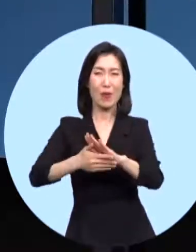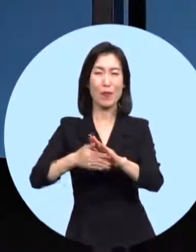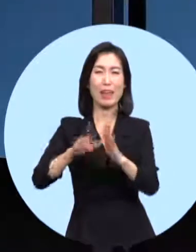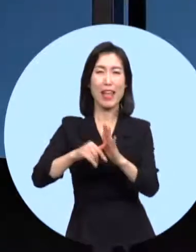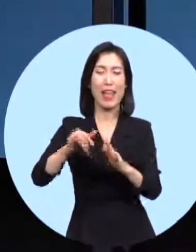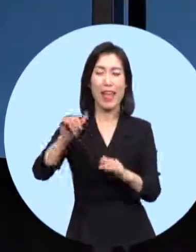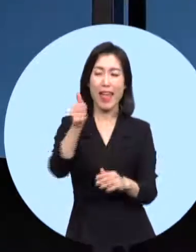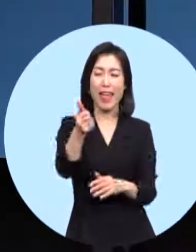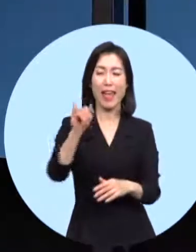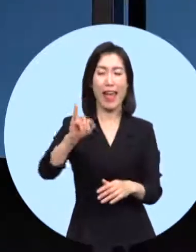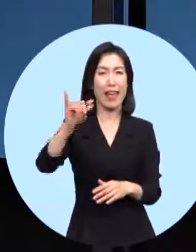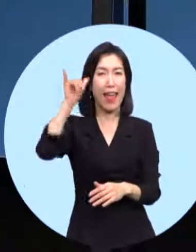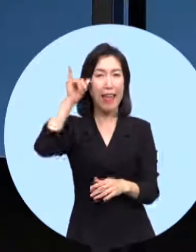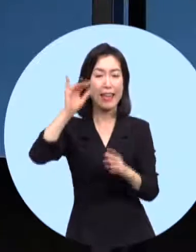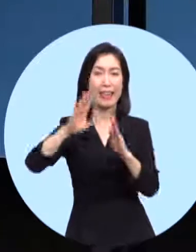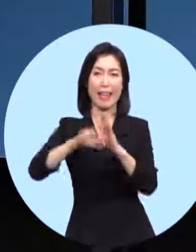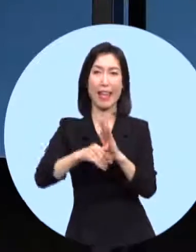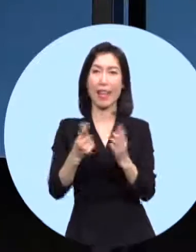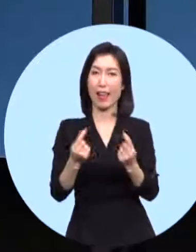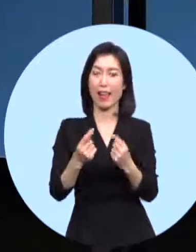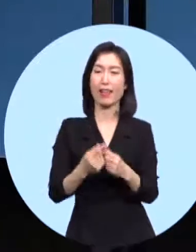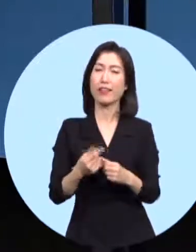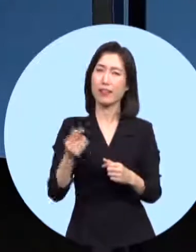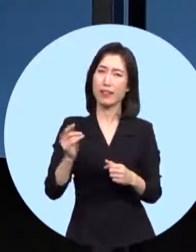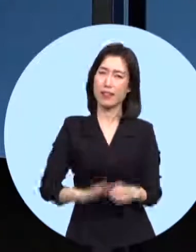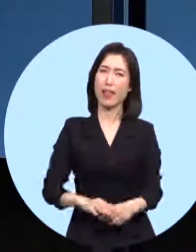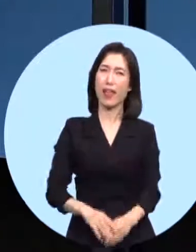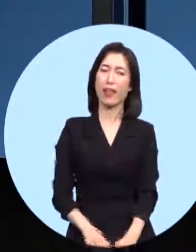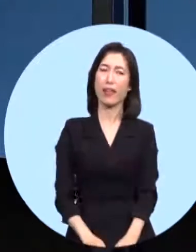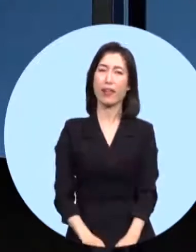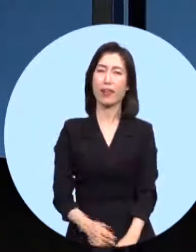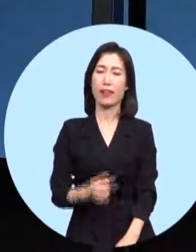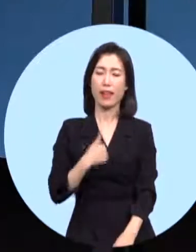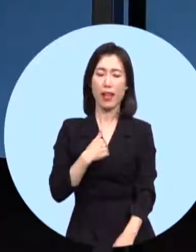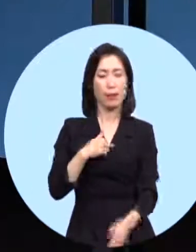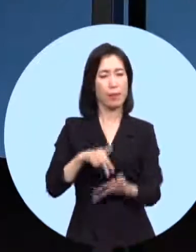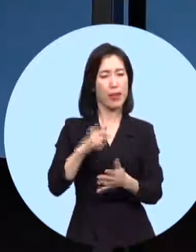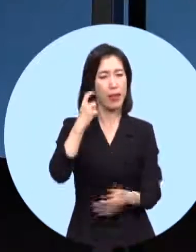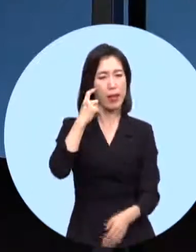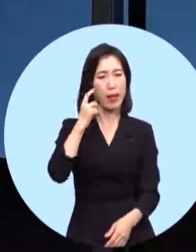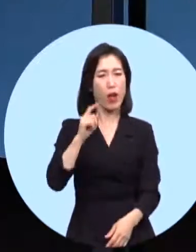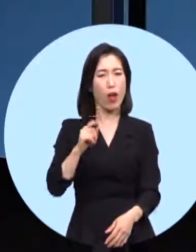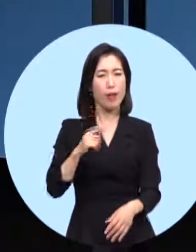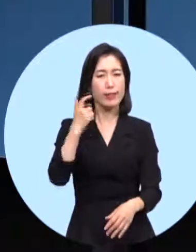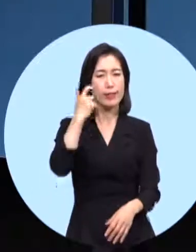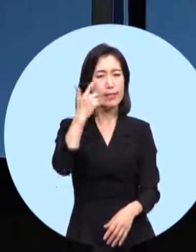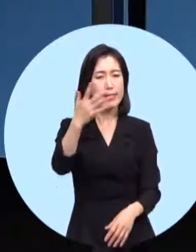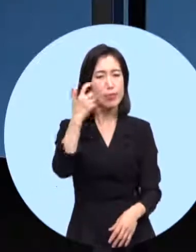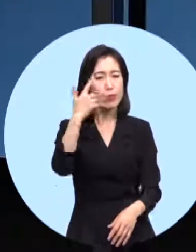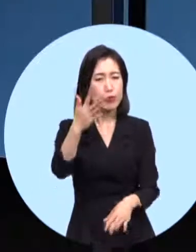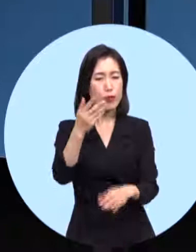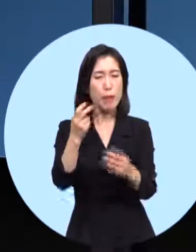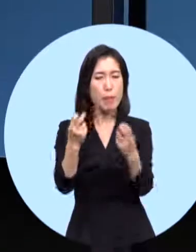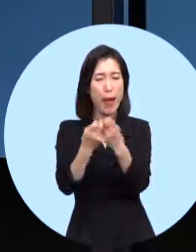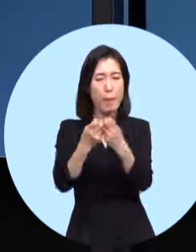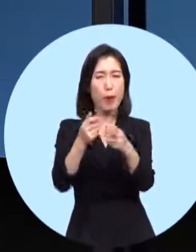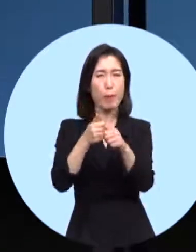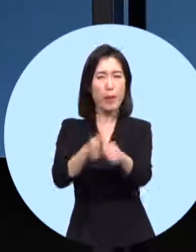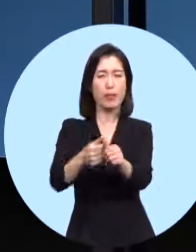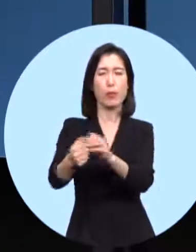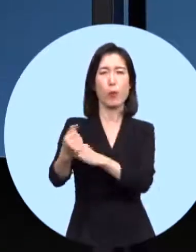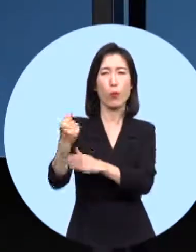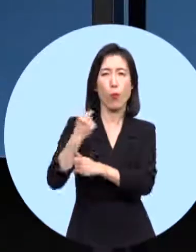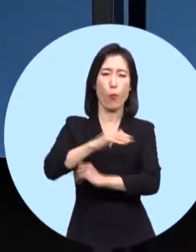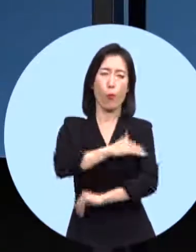저는 질문이 어떻게 질문하느냐가 권력의 핵심에 서 있지 않을까 그렇게 생각을